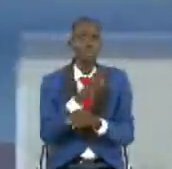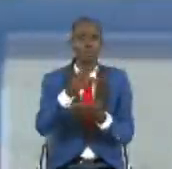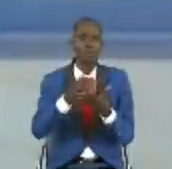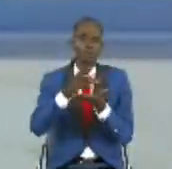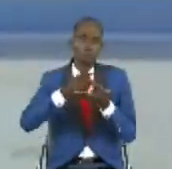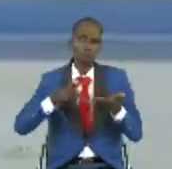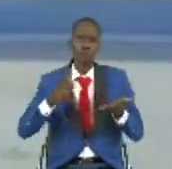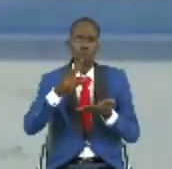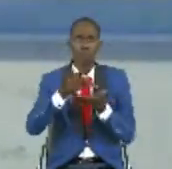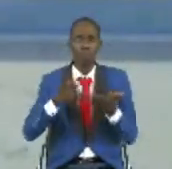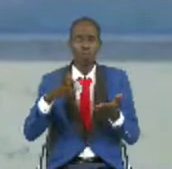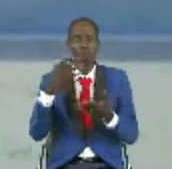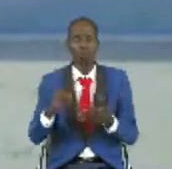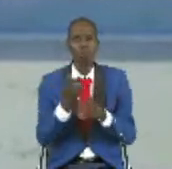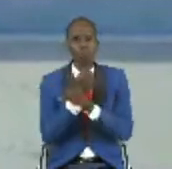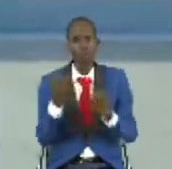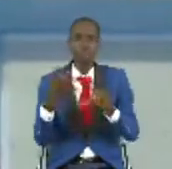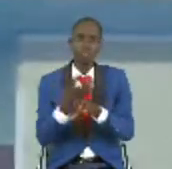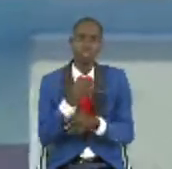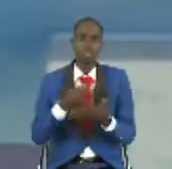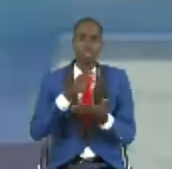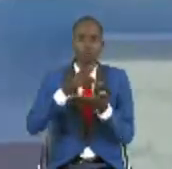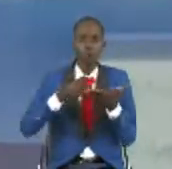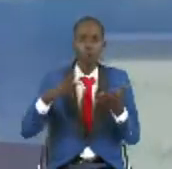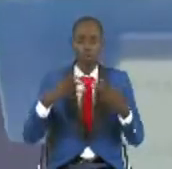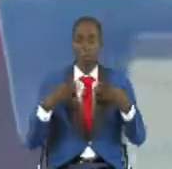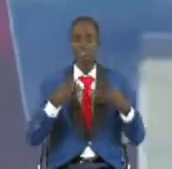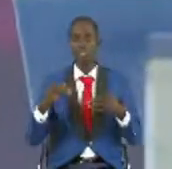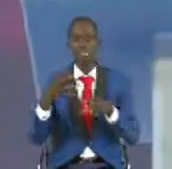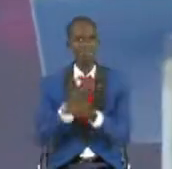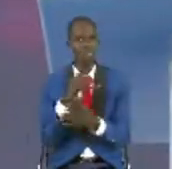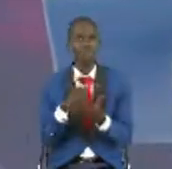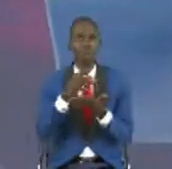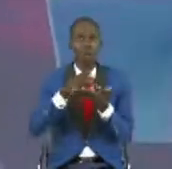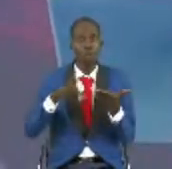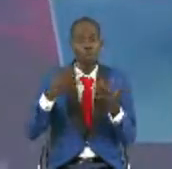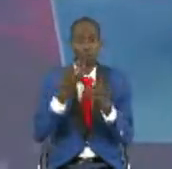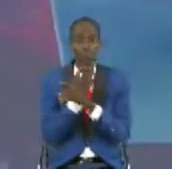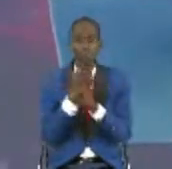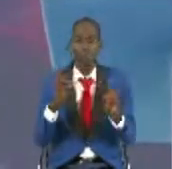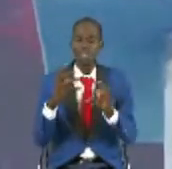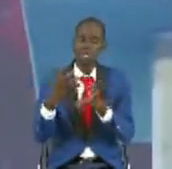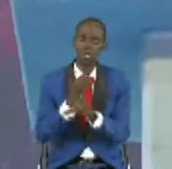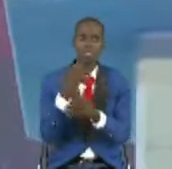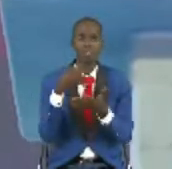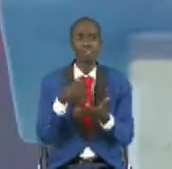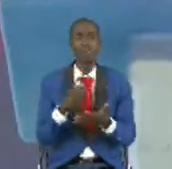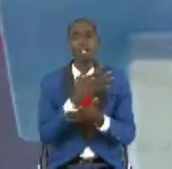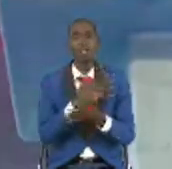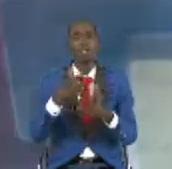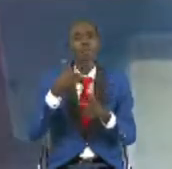ta part du salut. Prends-la. Ta part de guérison, prends-la. Ta part de délivrance, prends-la.